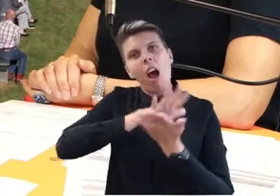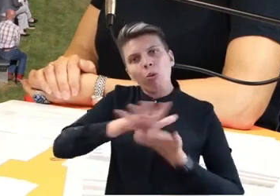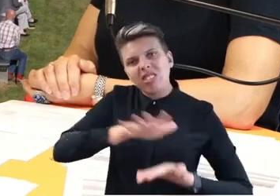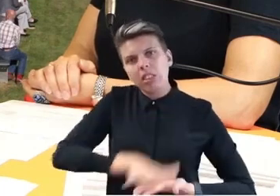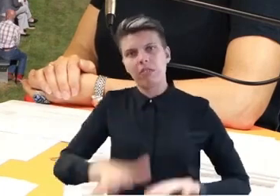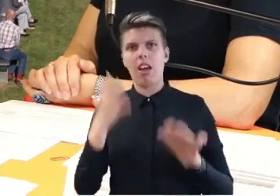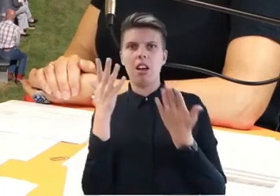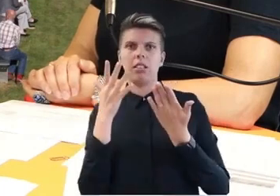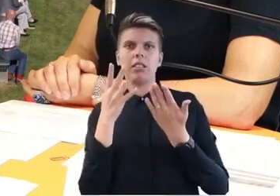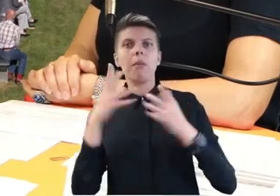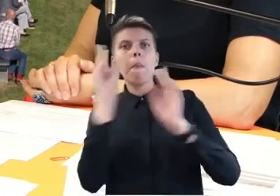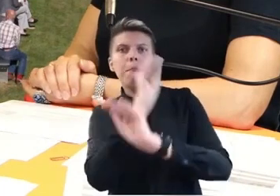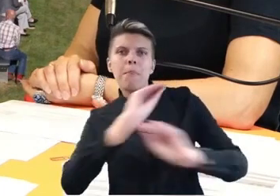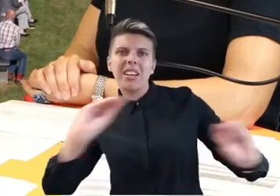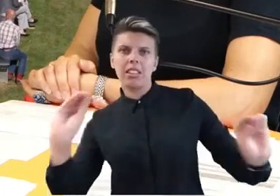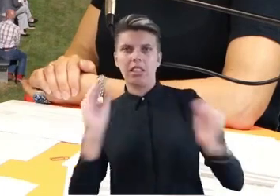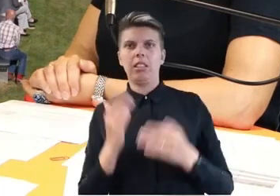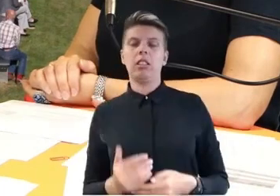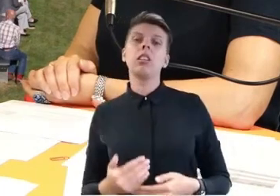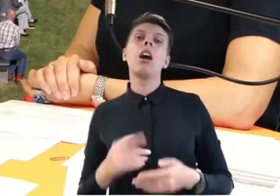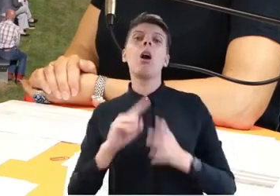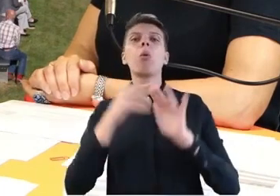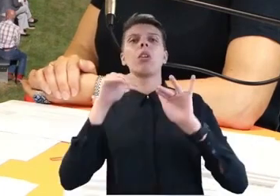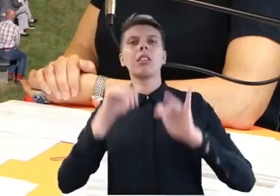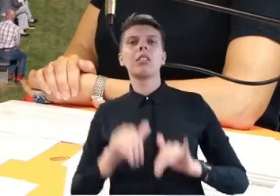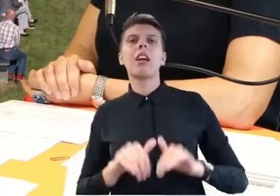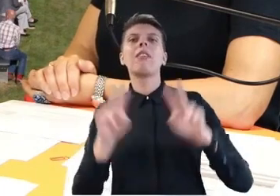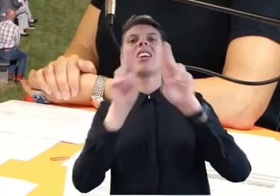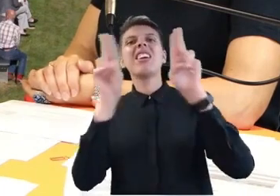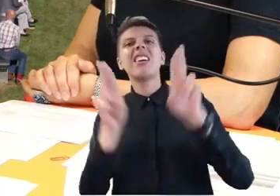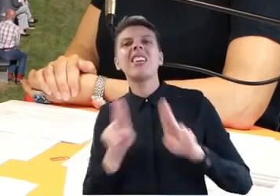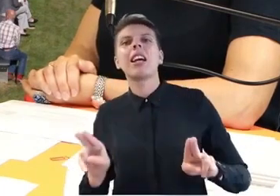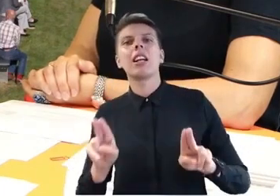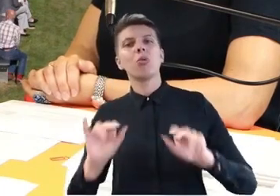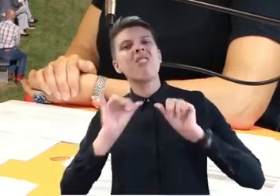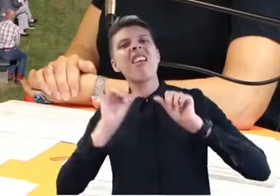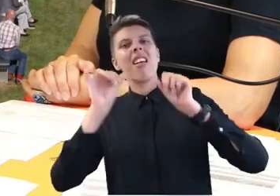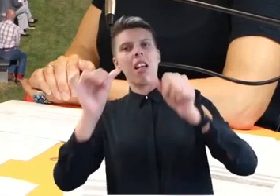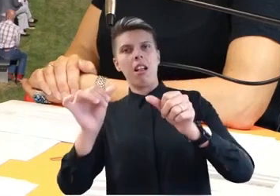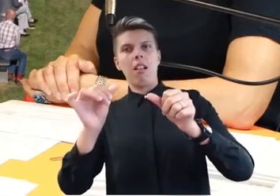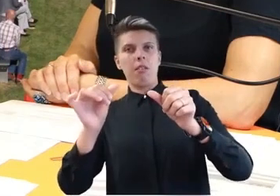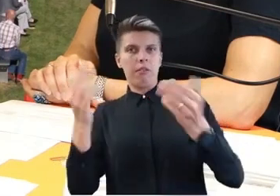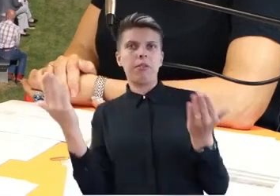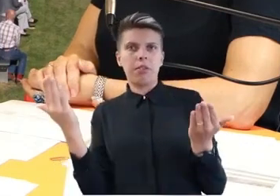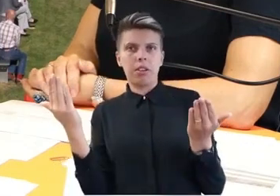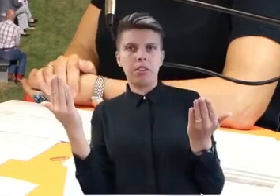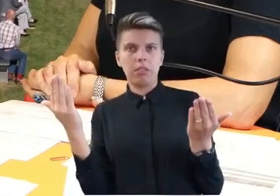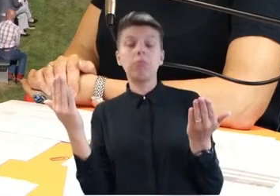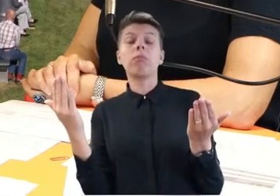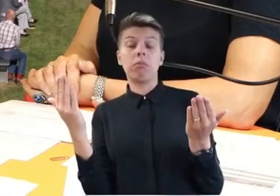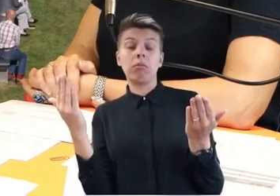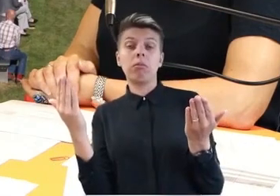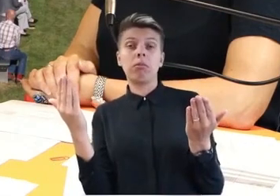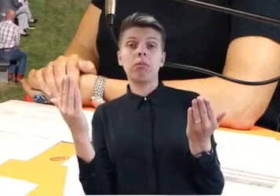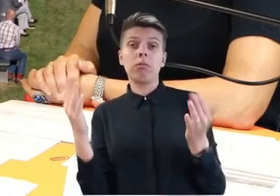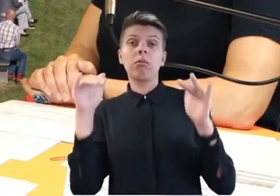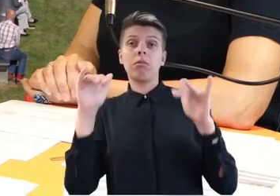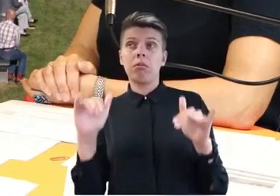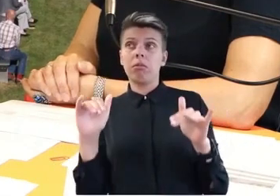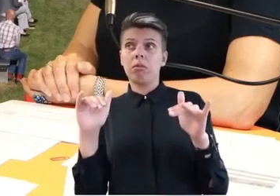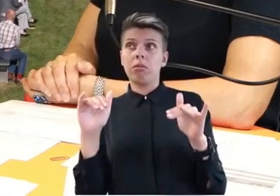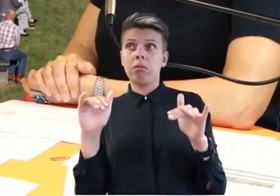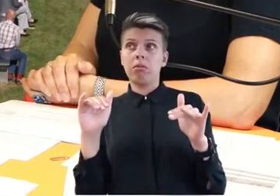unsere funktion im bereich der internationalen hilfe in der wir die internationale hilfe die anträge auf